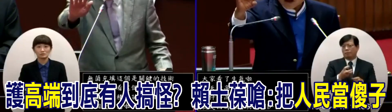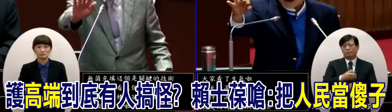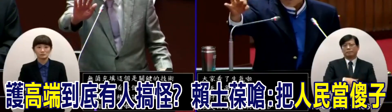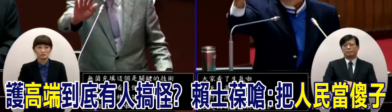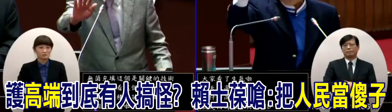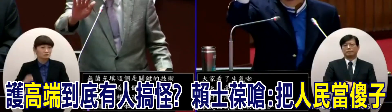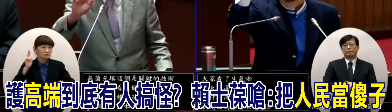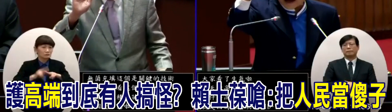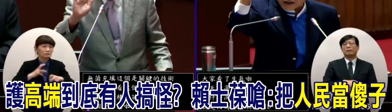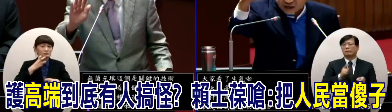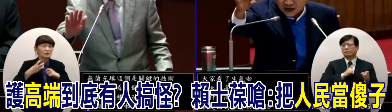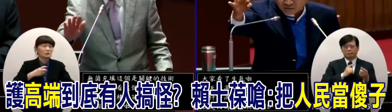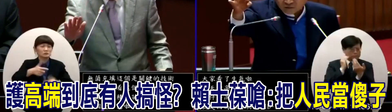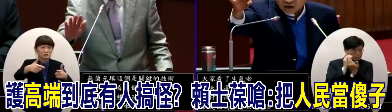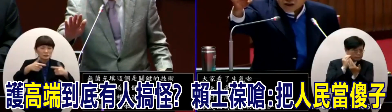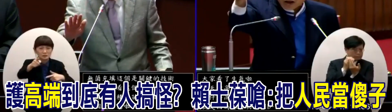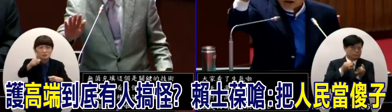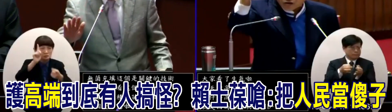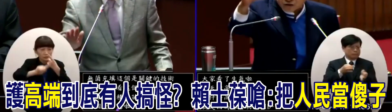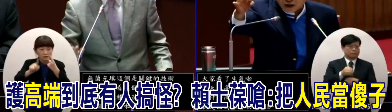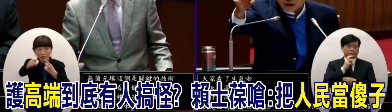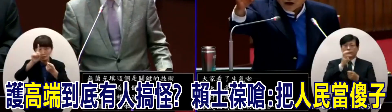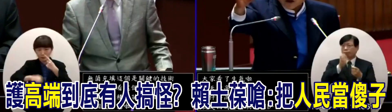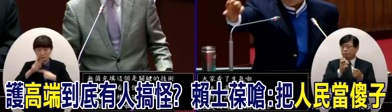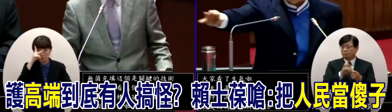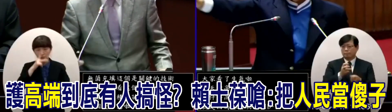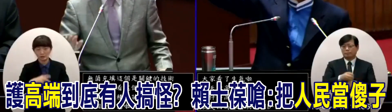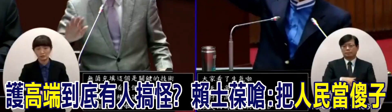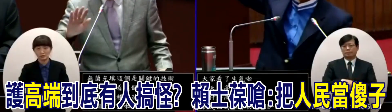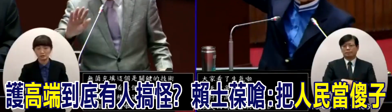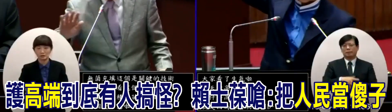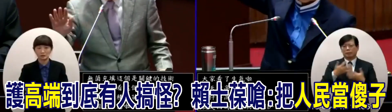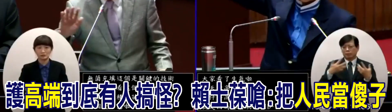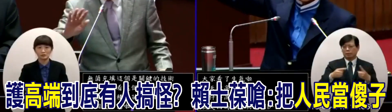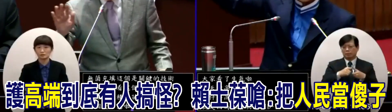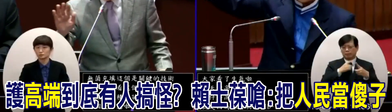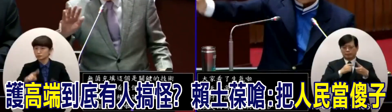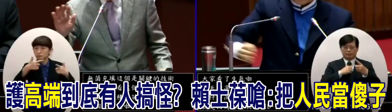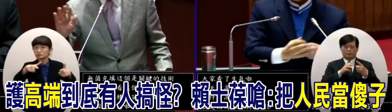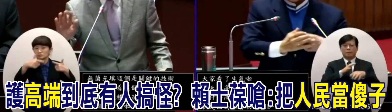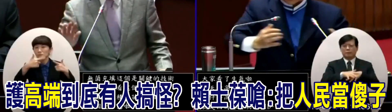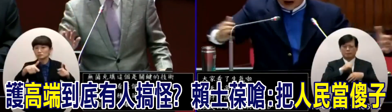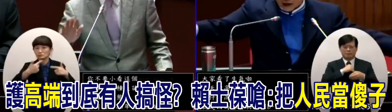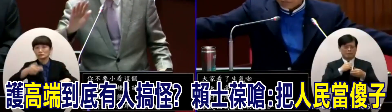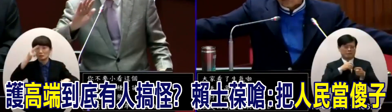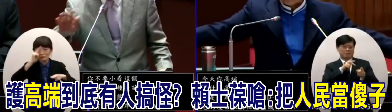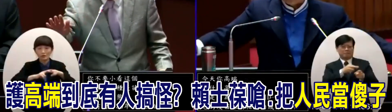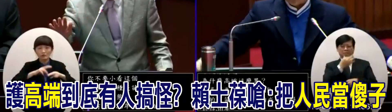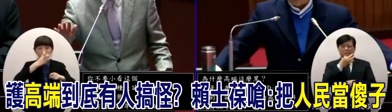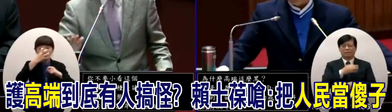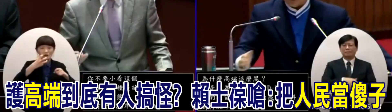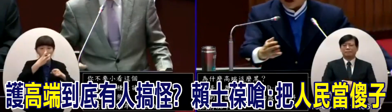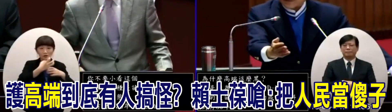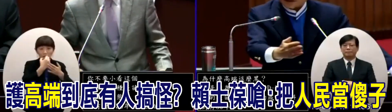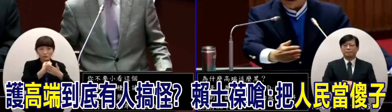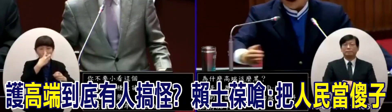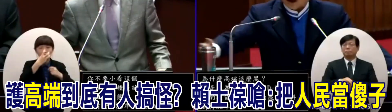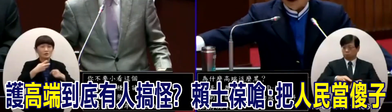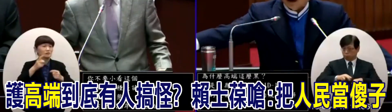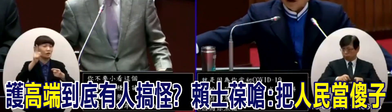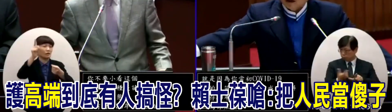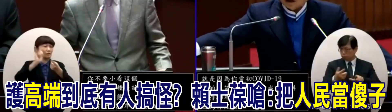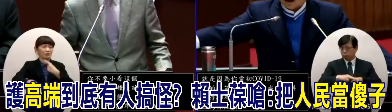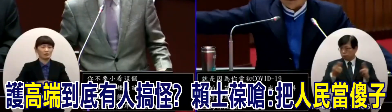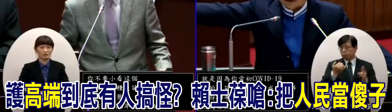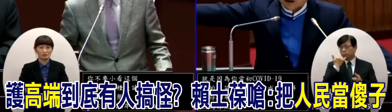没有封存30年， 因为你黑 箱 30年，所以就黑到底 了。没有封存30年，这是错的。 你现在可以马上